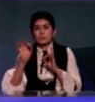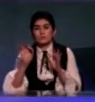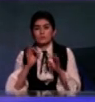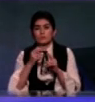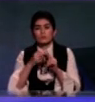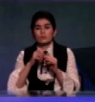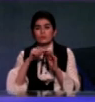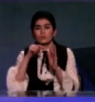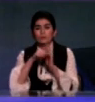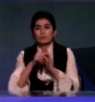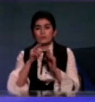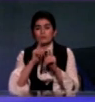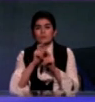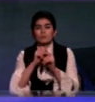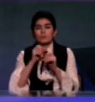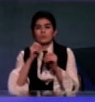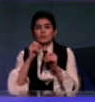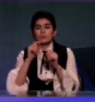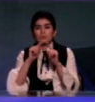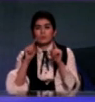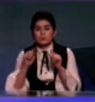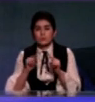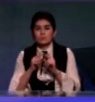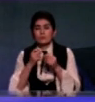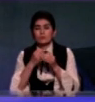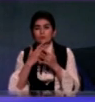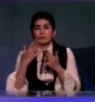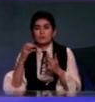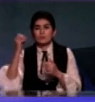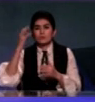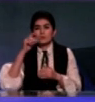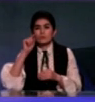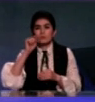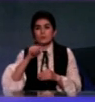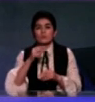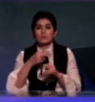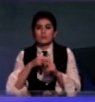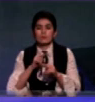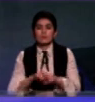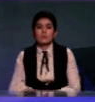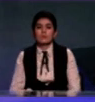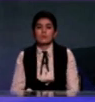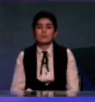распределяются внутри клетки для того, чтобы больше поглощать солнечного света.